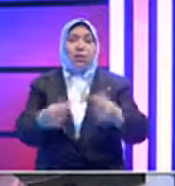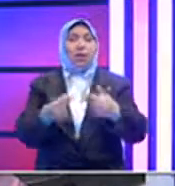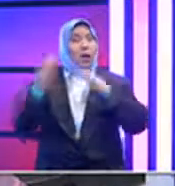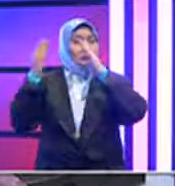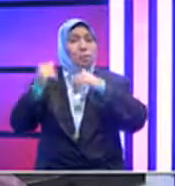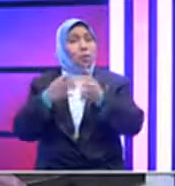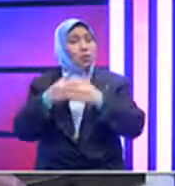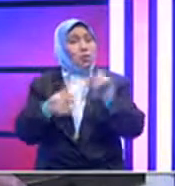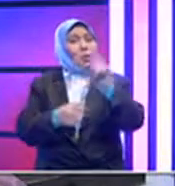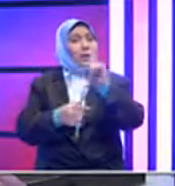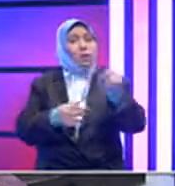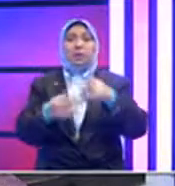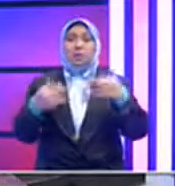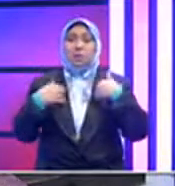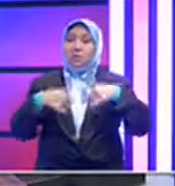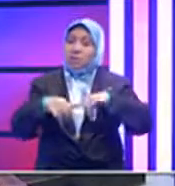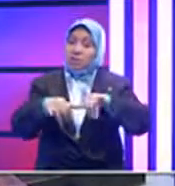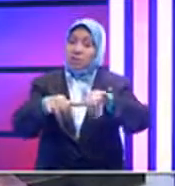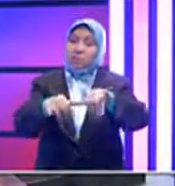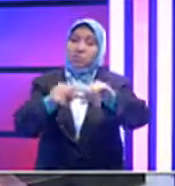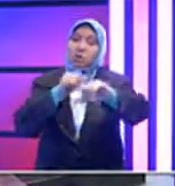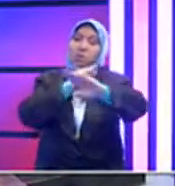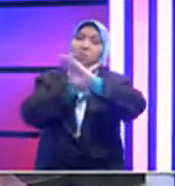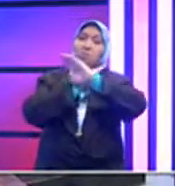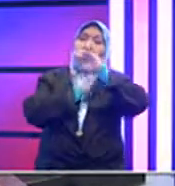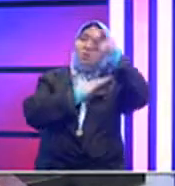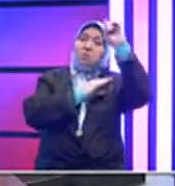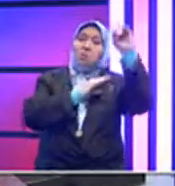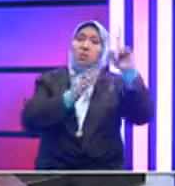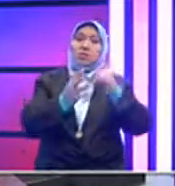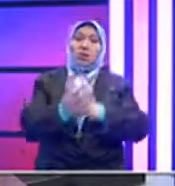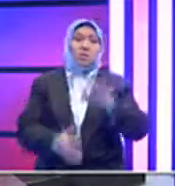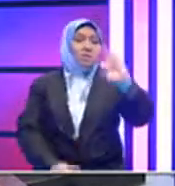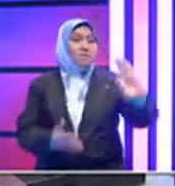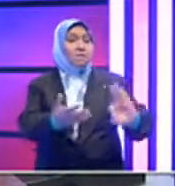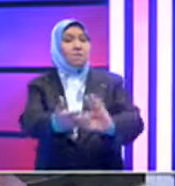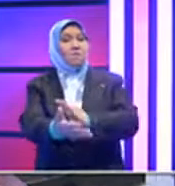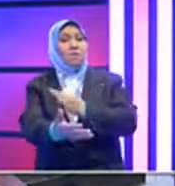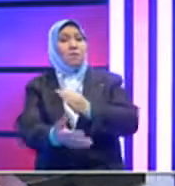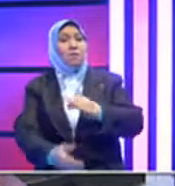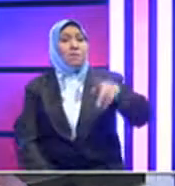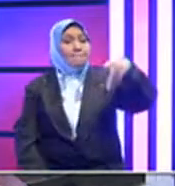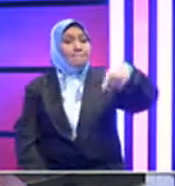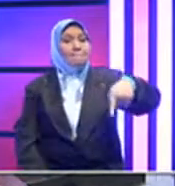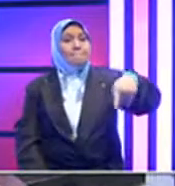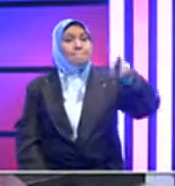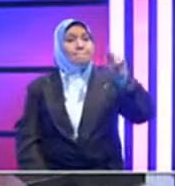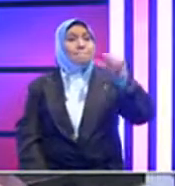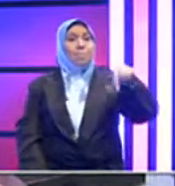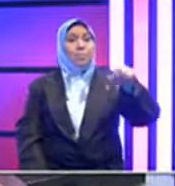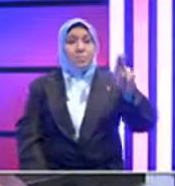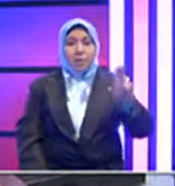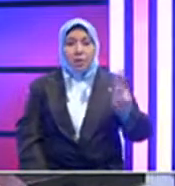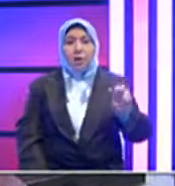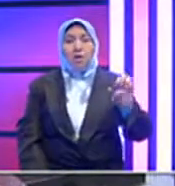walau dimana juga berada terus dilindungi Allah Subhana antaranya dari perang sampai-sampai plak CK suka beli wuih